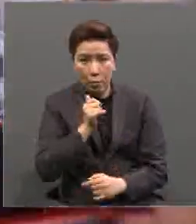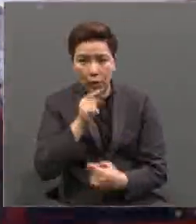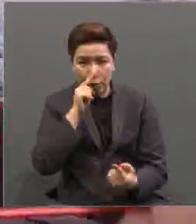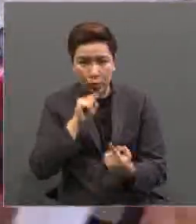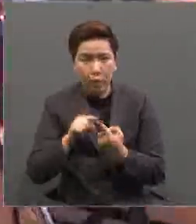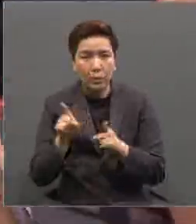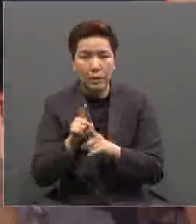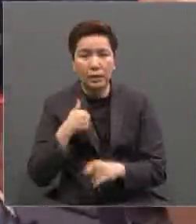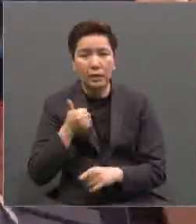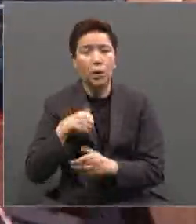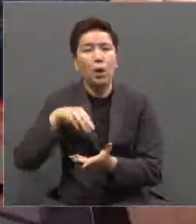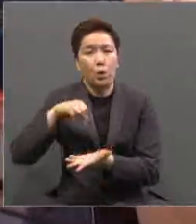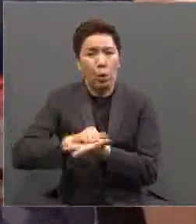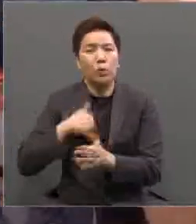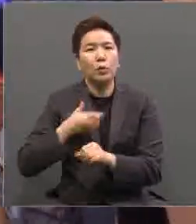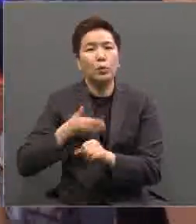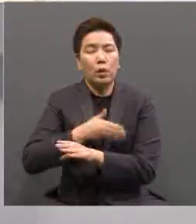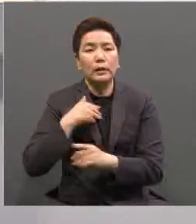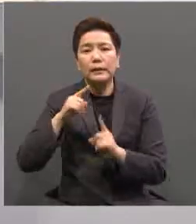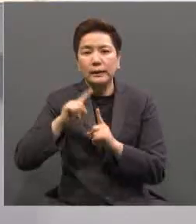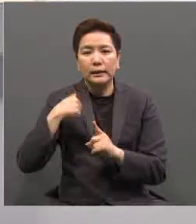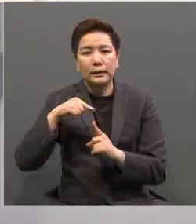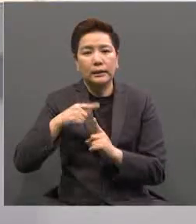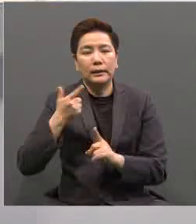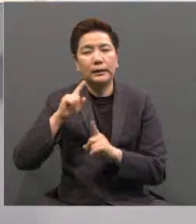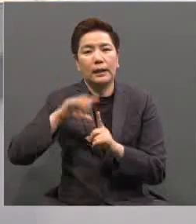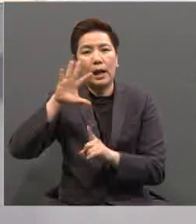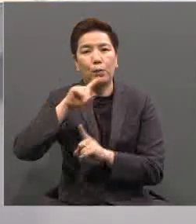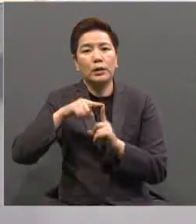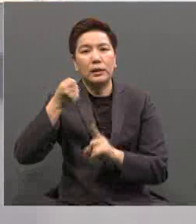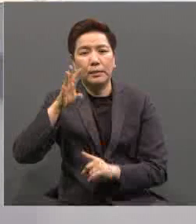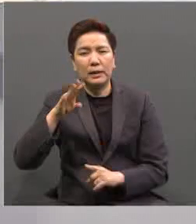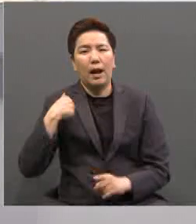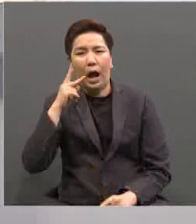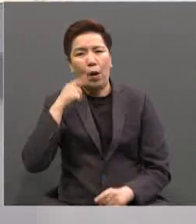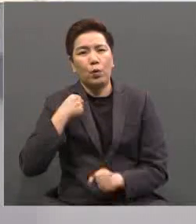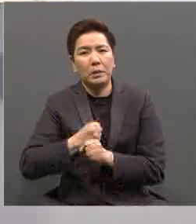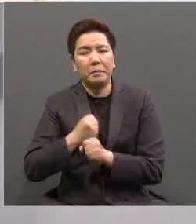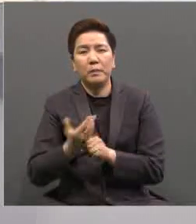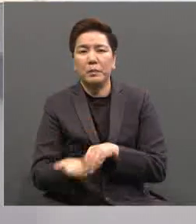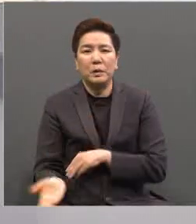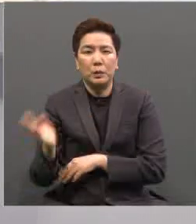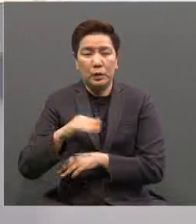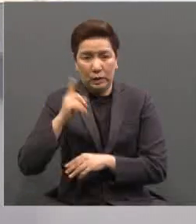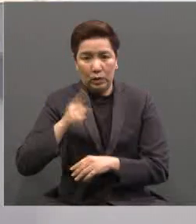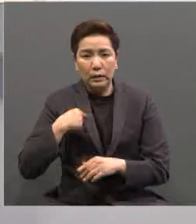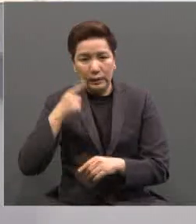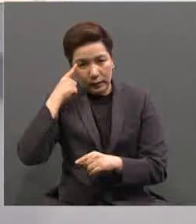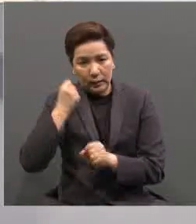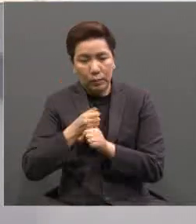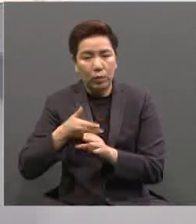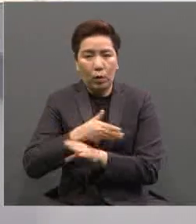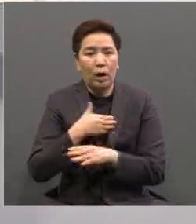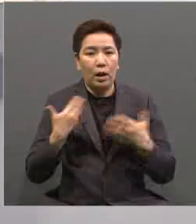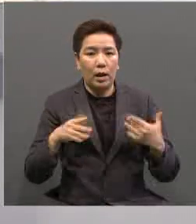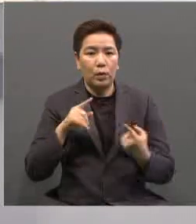อย่างดิฉันก็ลงทะเบียนเลือกตั้งล่วงหน้าเอาไว้นะคะเพราะวันที่ 14พฤษภาคมเนี่ยสื่อมวลชนต้องทำงานกันอย่างเช่นคนกันอยู่แล้วเพราะฉะนั้นก็เลยไปใช้